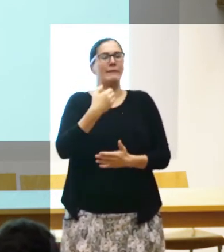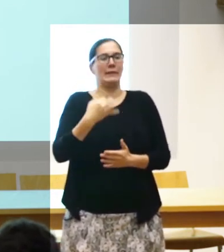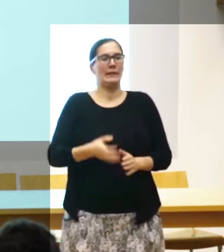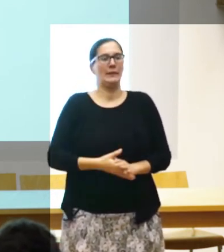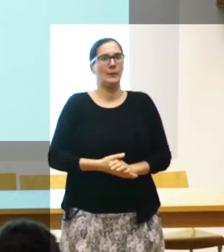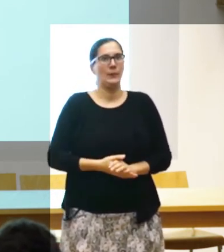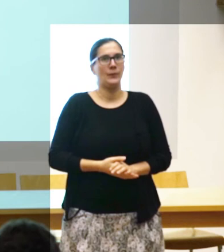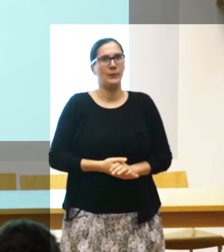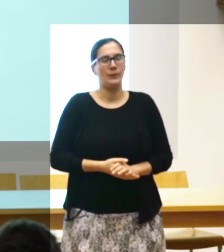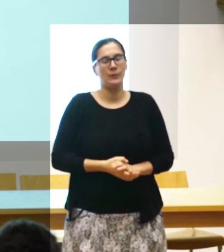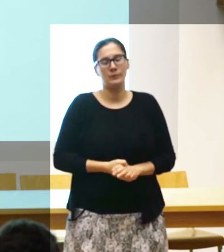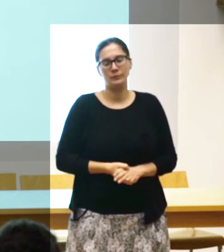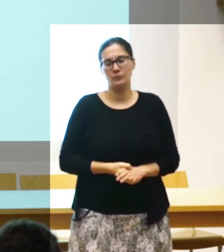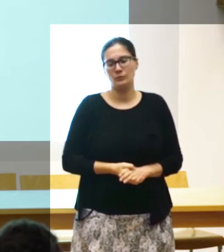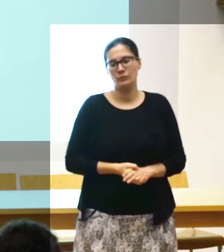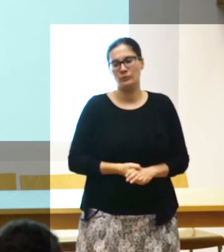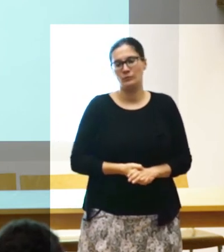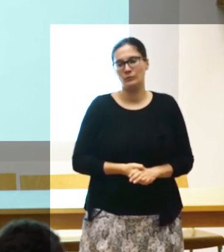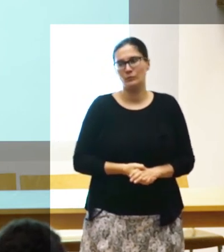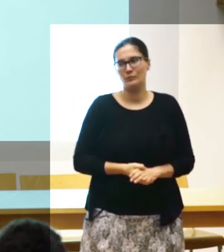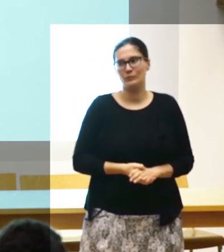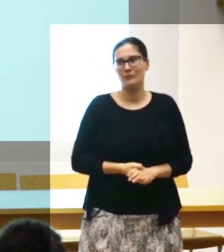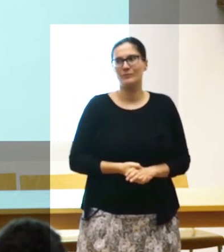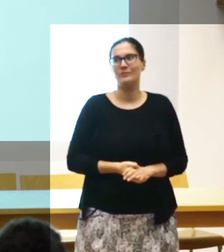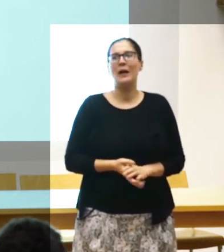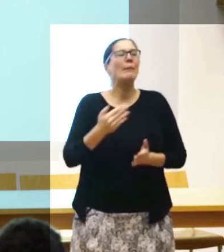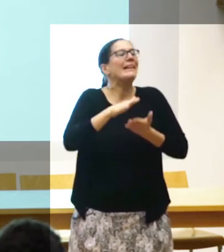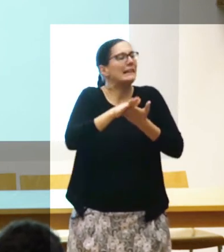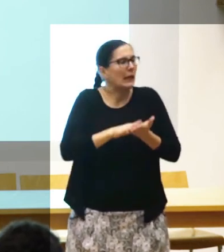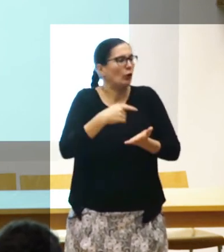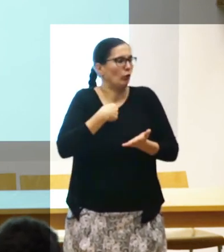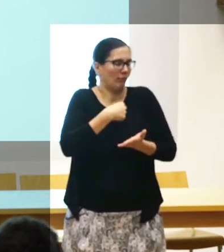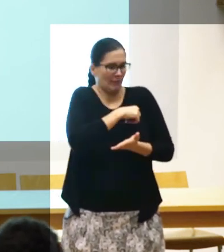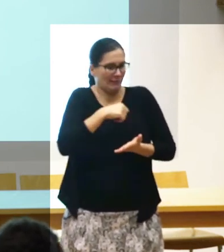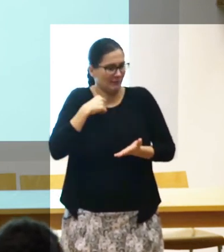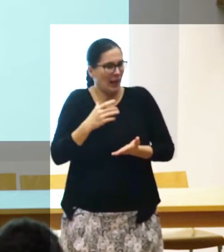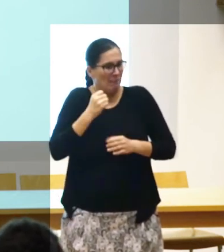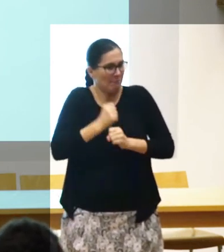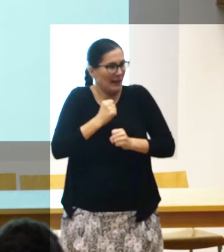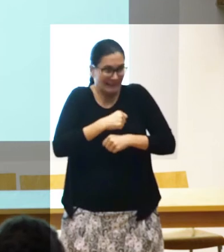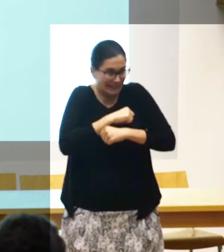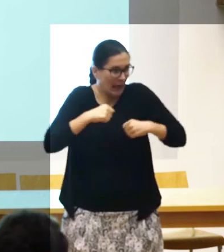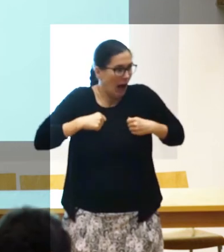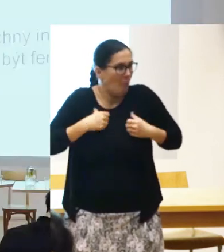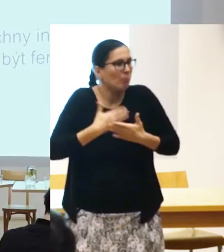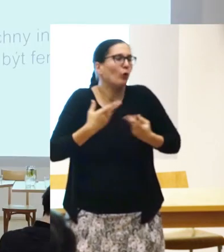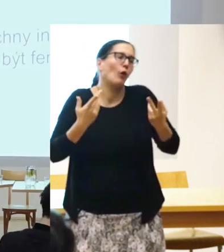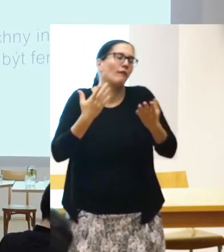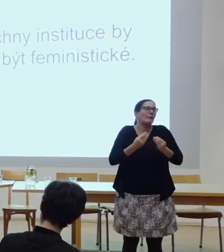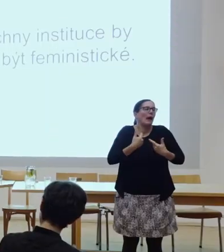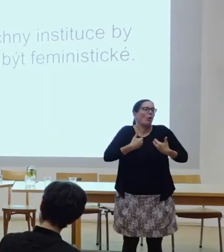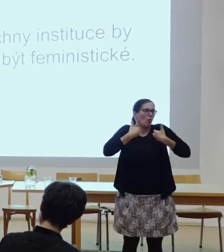k čemu třeba je, já jsem tam na začátku sám, tak můžu mluvit o sobě, já jsem byl tou institucí, k